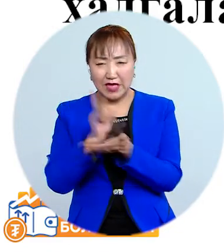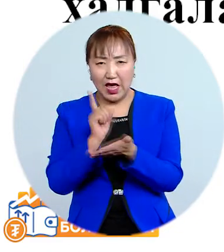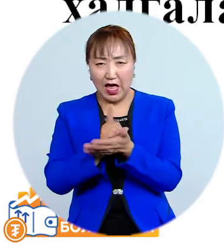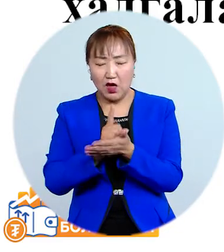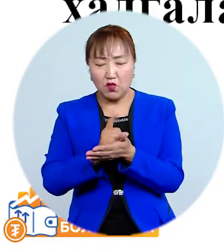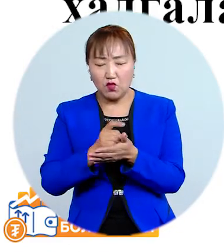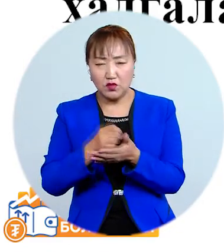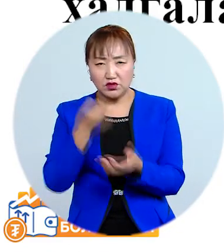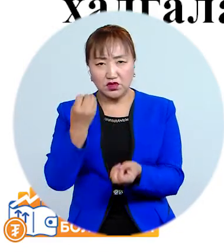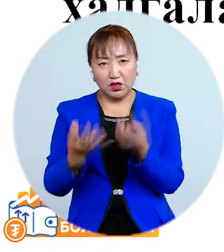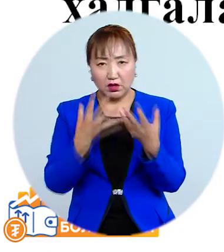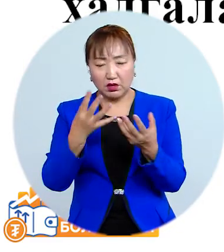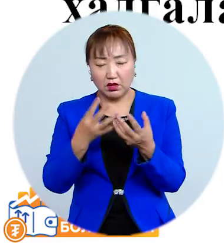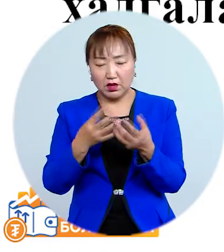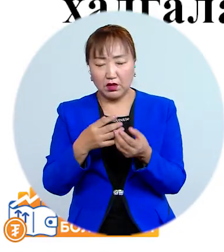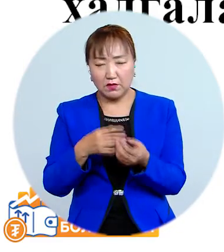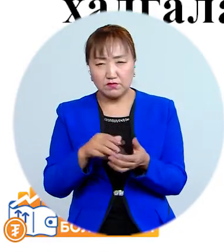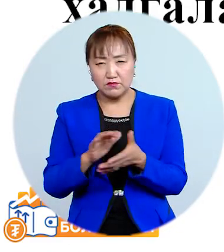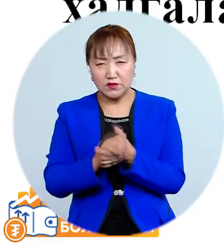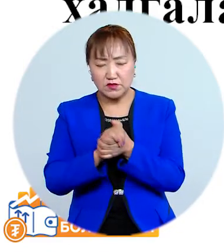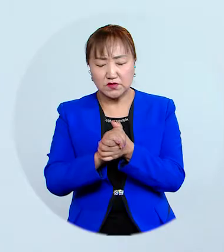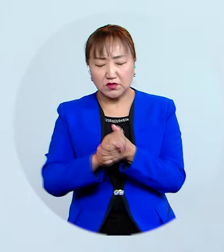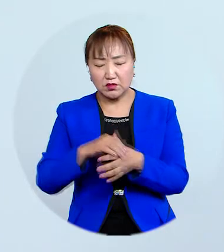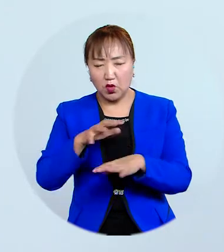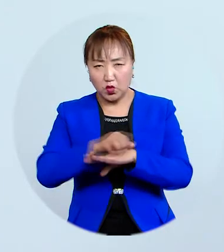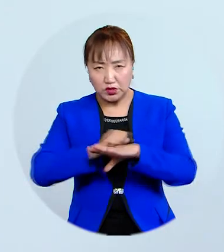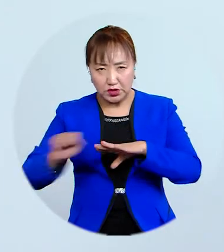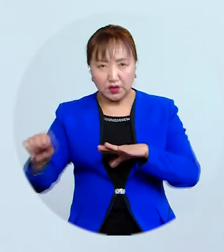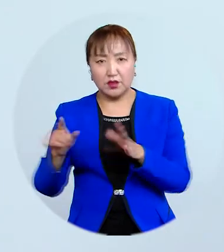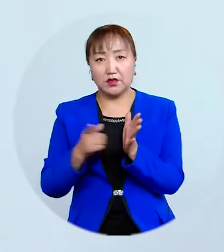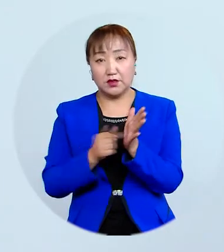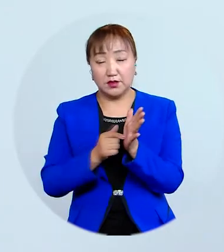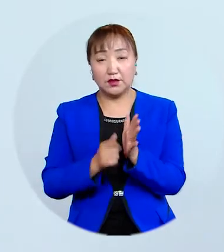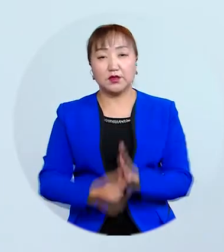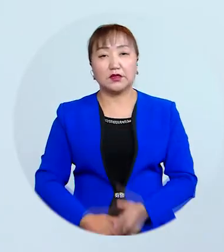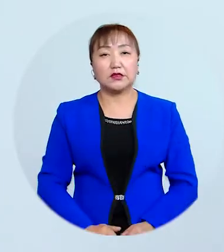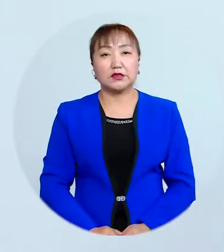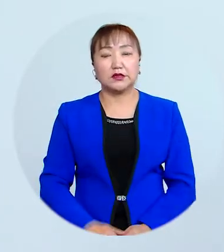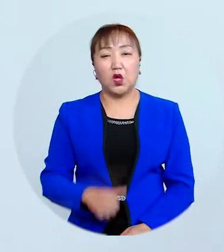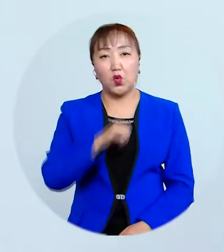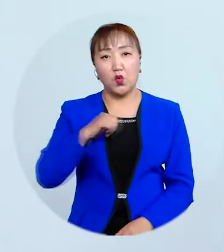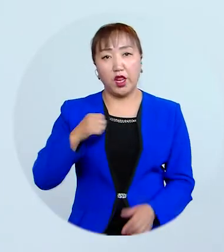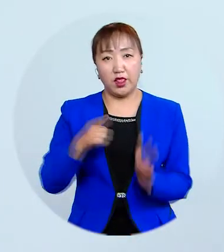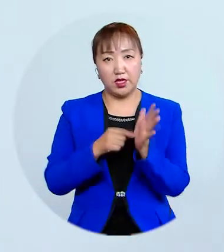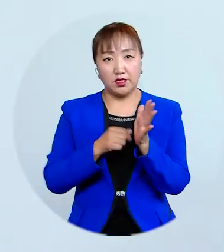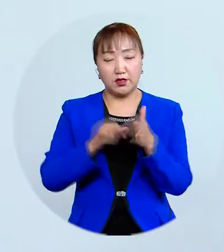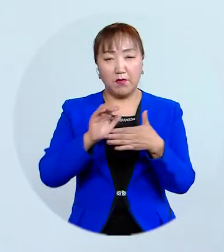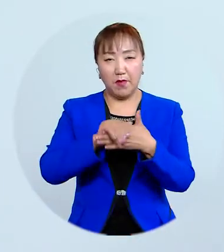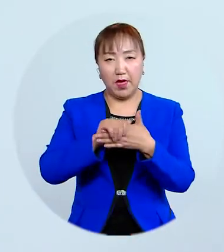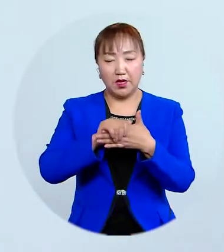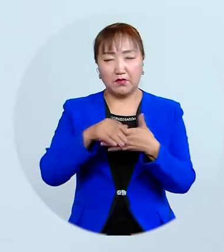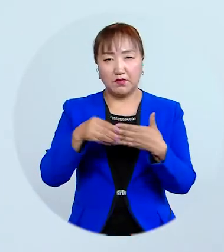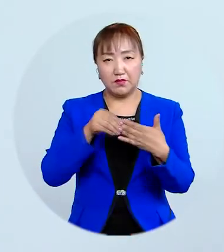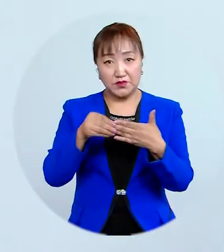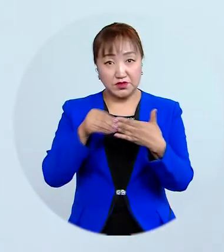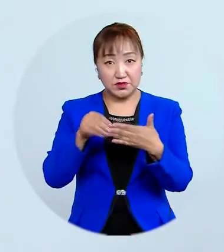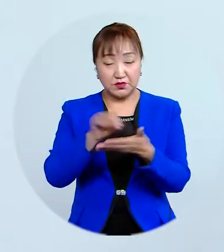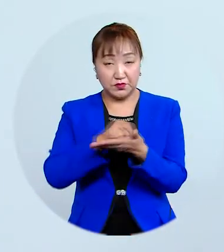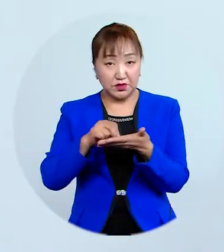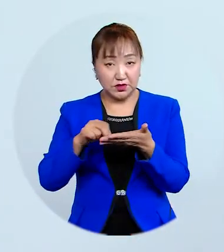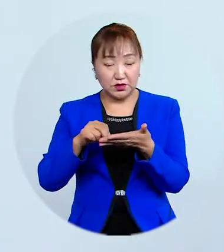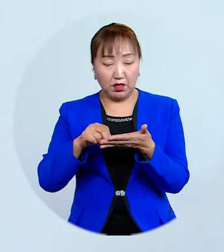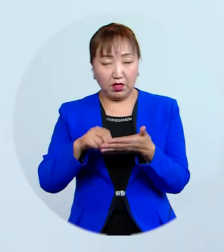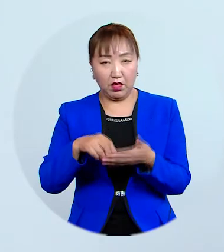одоо шатах зэрэгэр бол найдвартайгаар устгахч байх хэрэгтэй. За мөн өөрийн одоо хэрэгтэй баримт бичиг бол тийм найдвартай сав